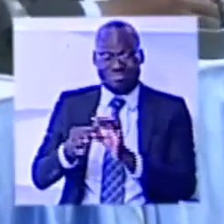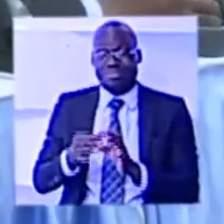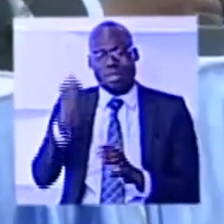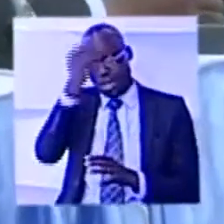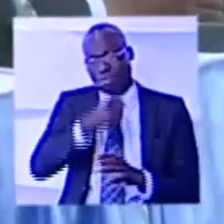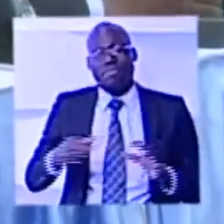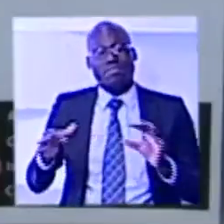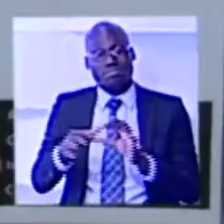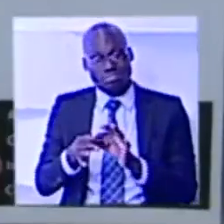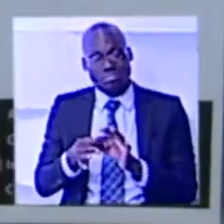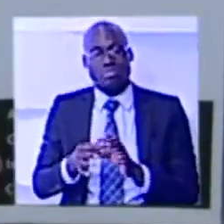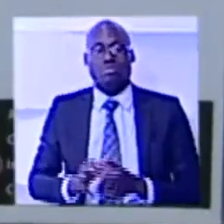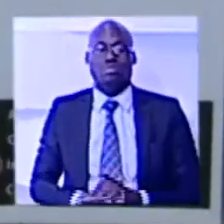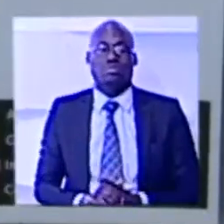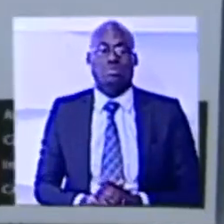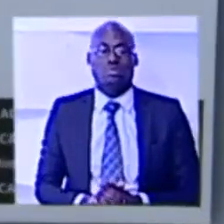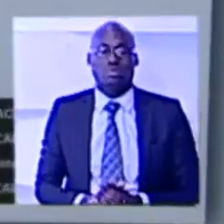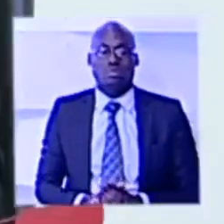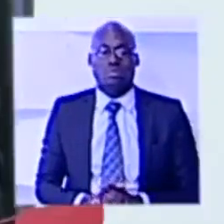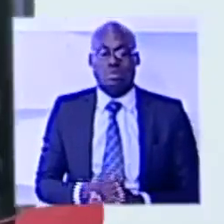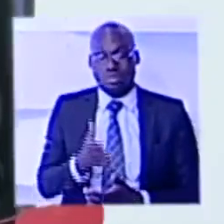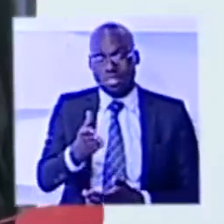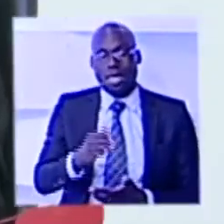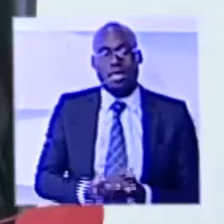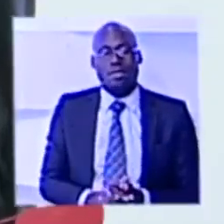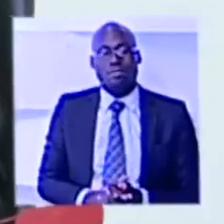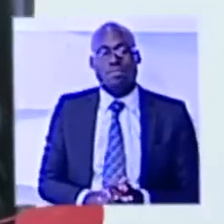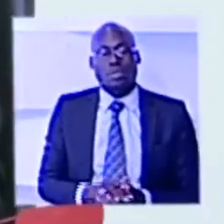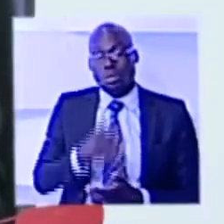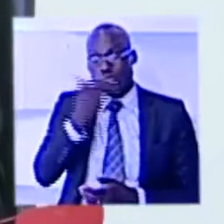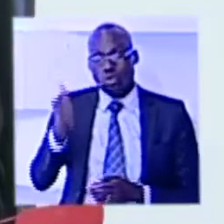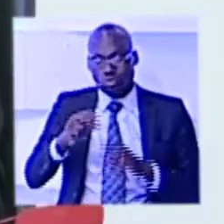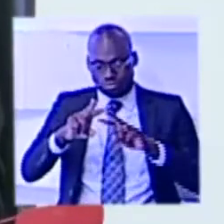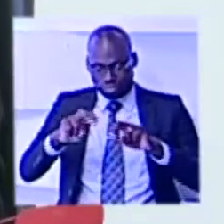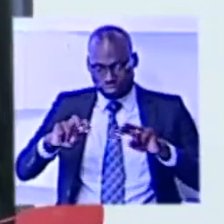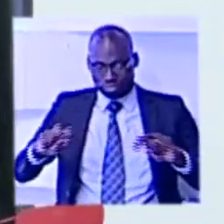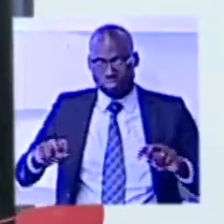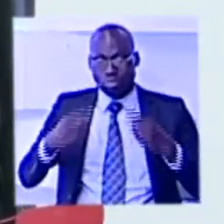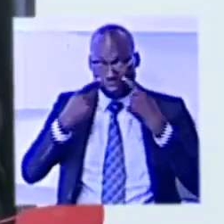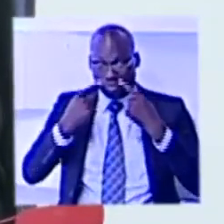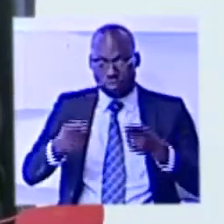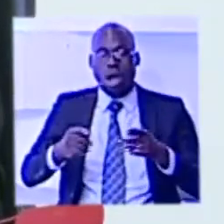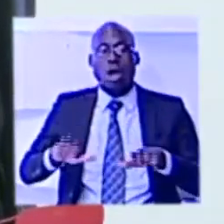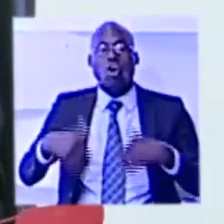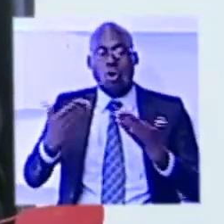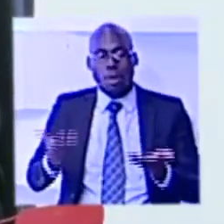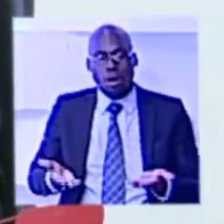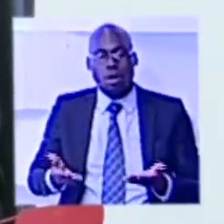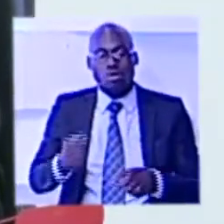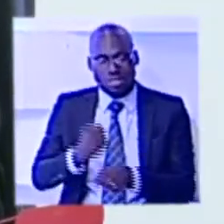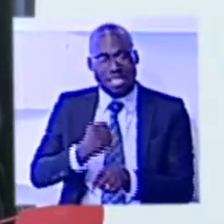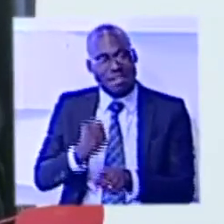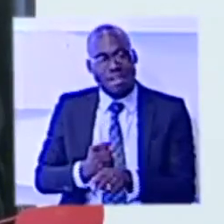se justifie, tant la réussite de tout projet en dépend. Faire l'état d'exécution du projet pour l'année